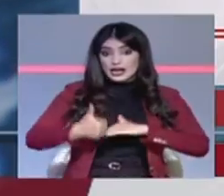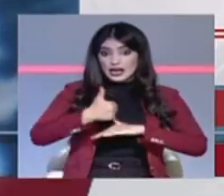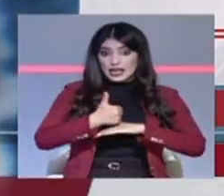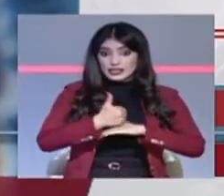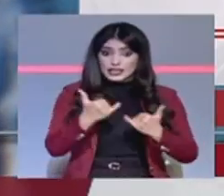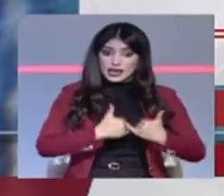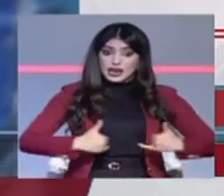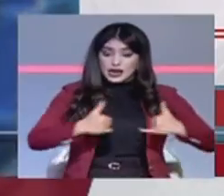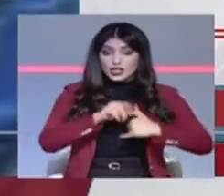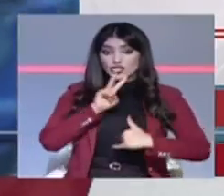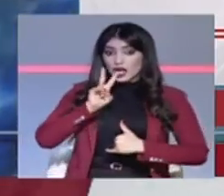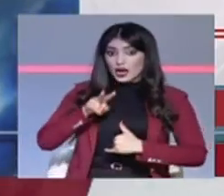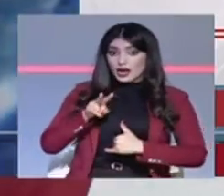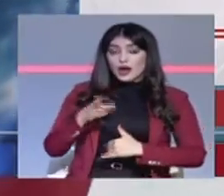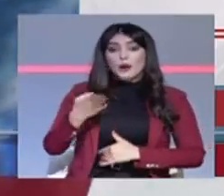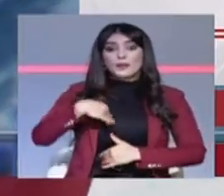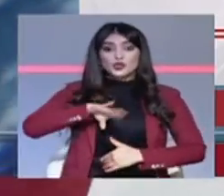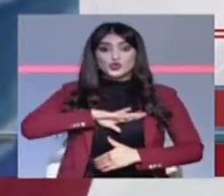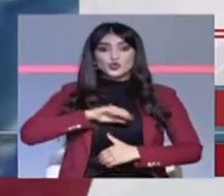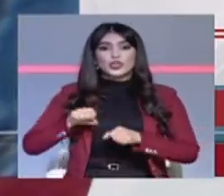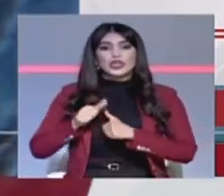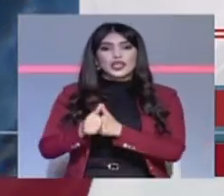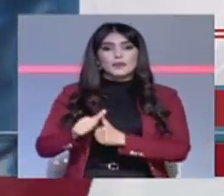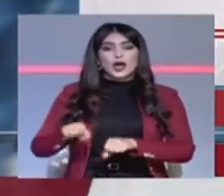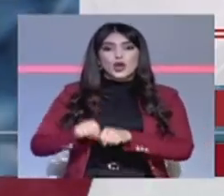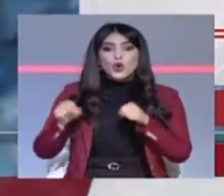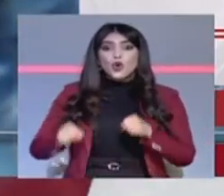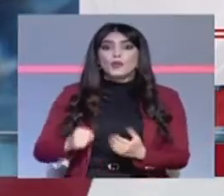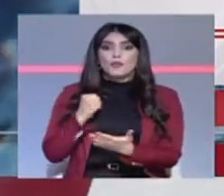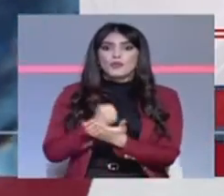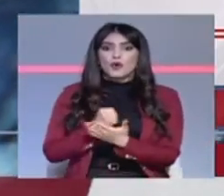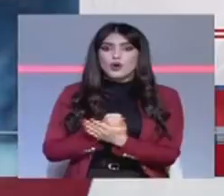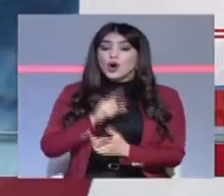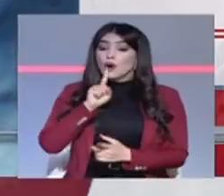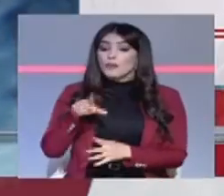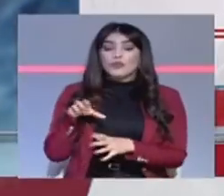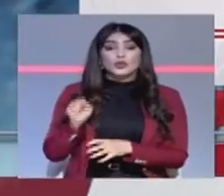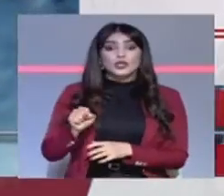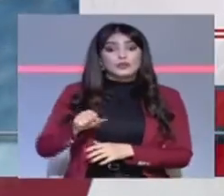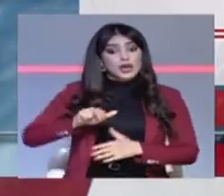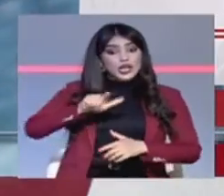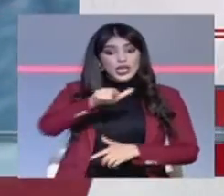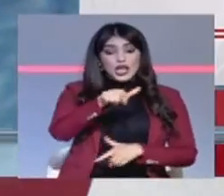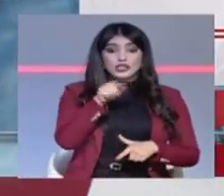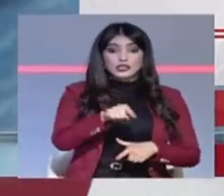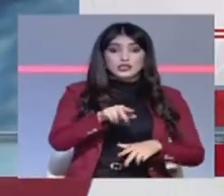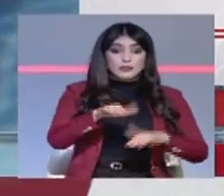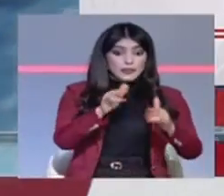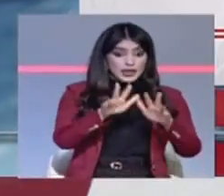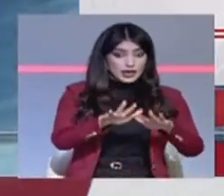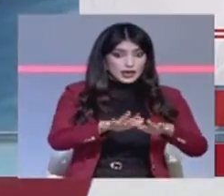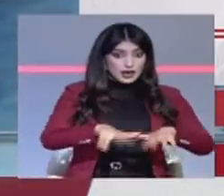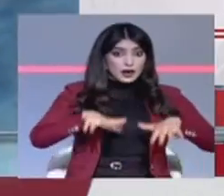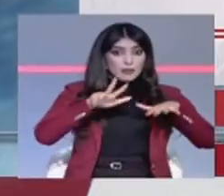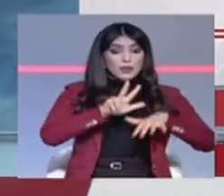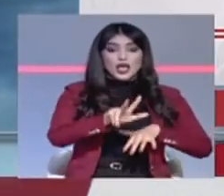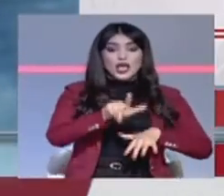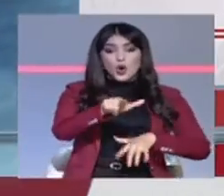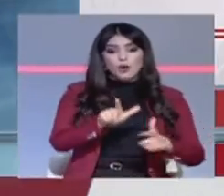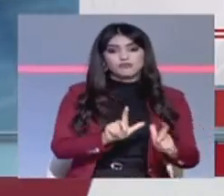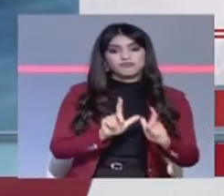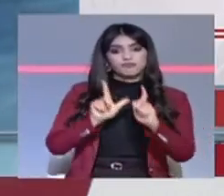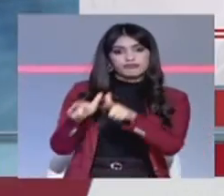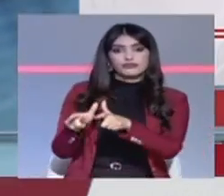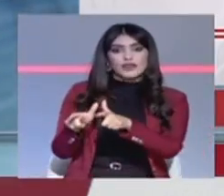البنك المركزي مروان العباسي متمسك بضروره مصادقه البرلمان على تفويض حتى يتمكن من تمويل